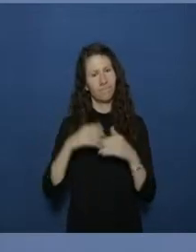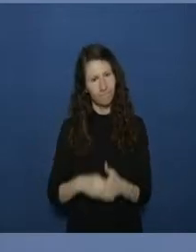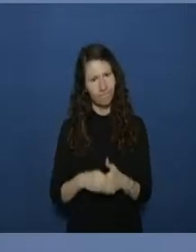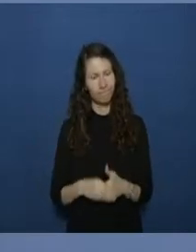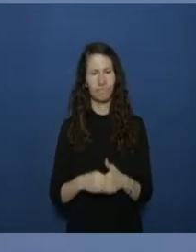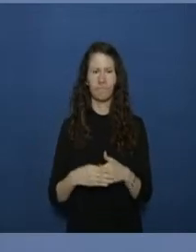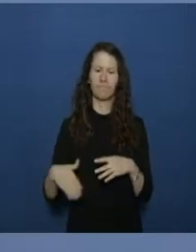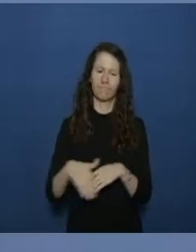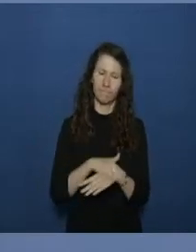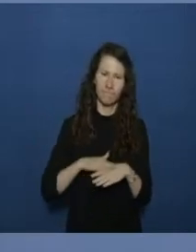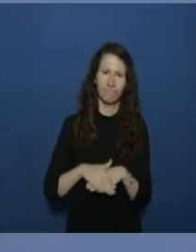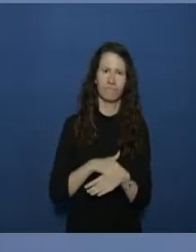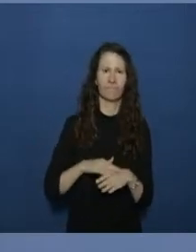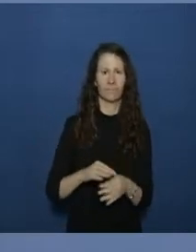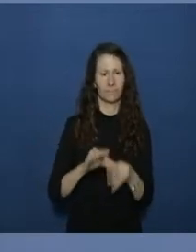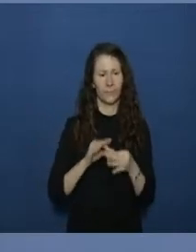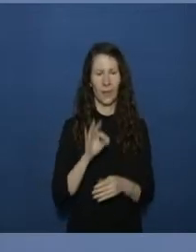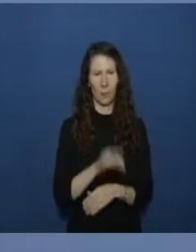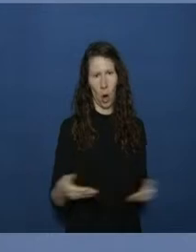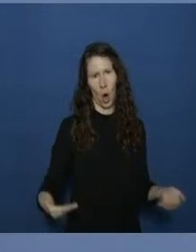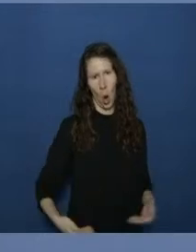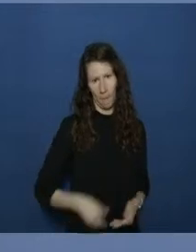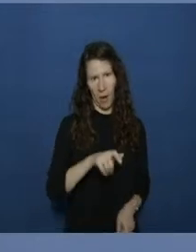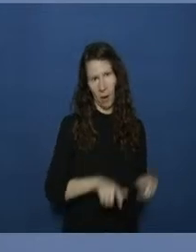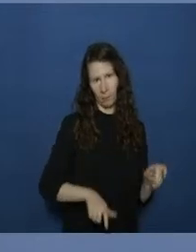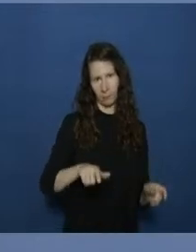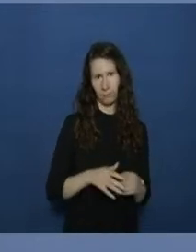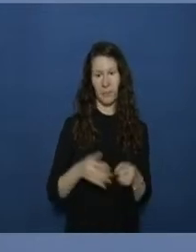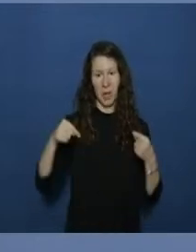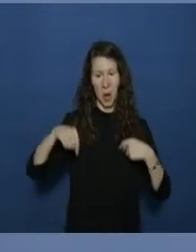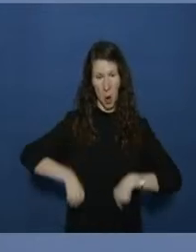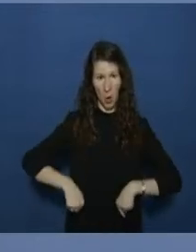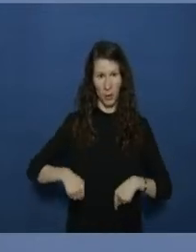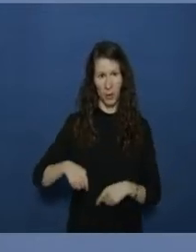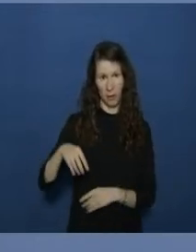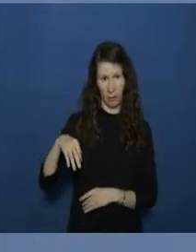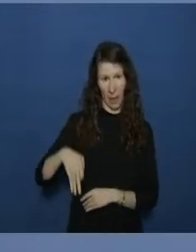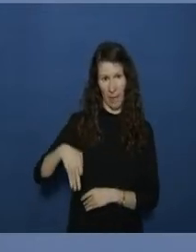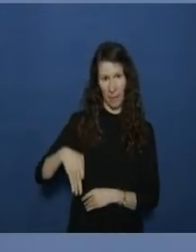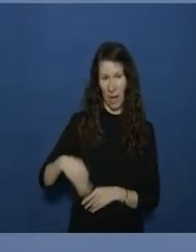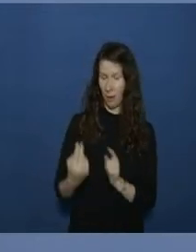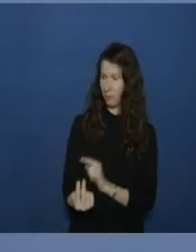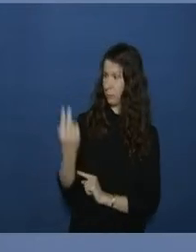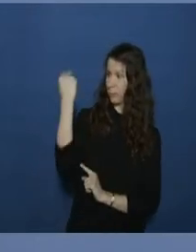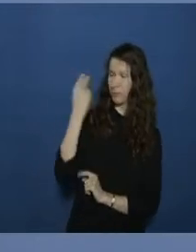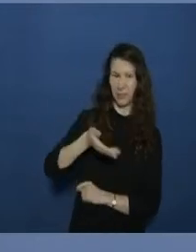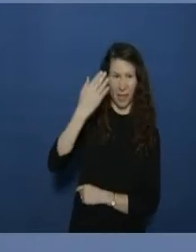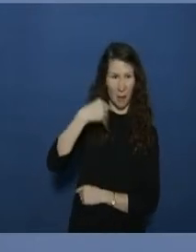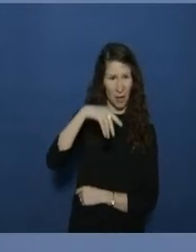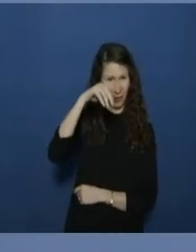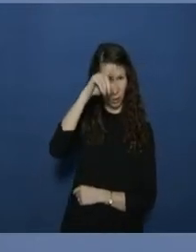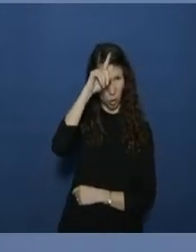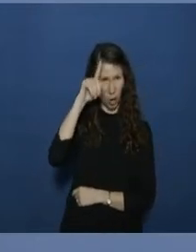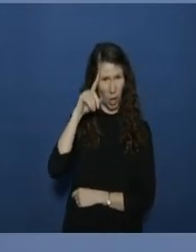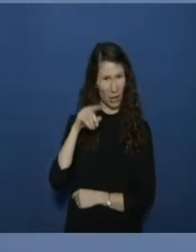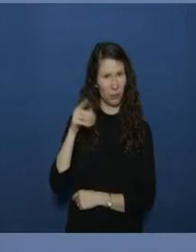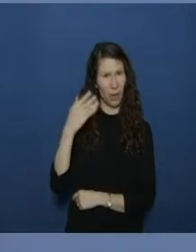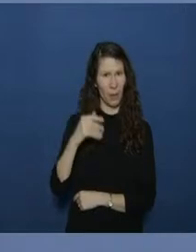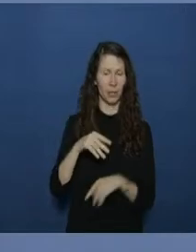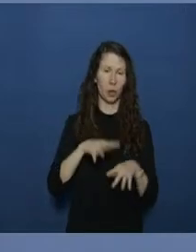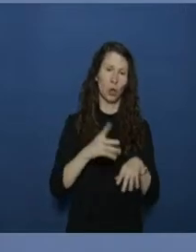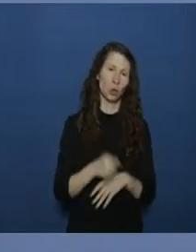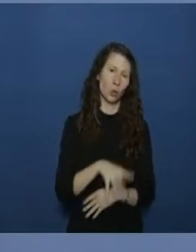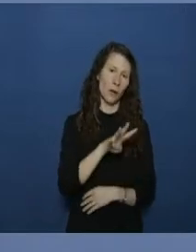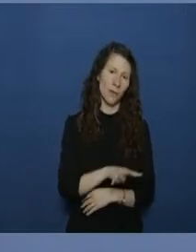Dazu gehört, dass wir die Ereignisse der deutschen Kolonialzeit im heutigen Namibia und insbesondere die Gräueltaten in der Zeit von 1904 bis 1908